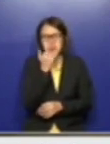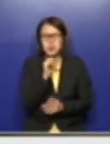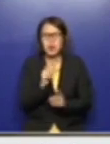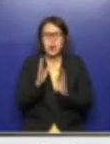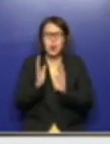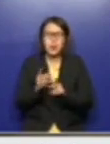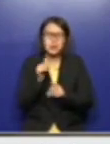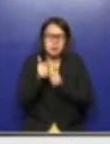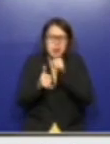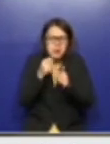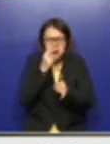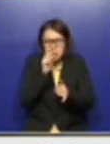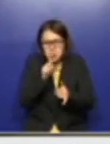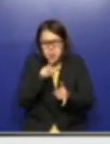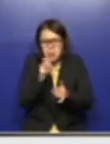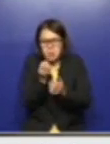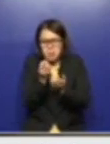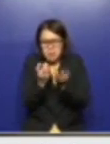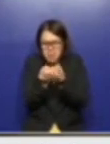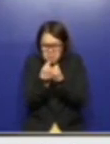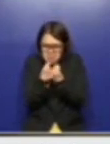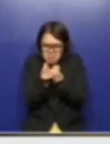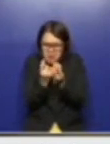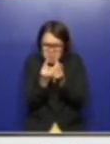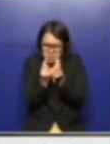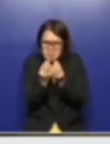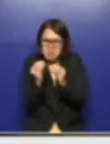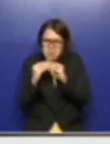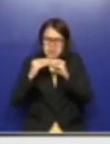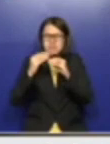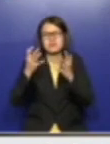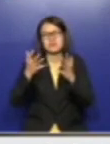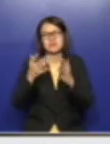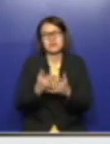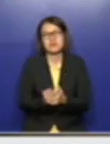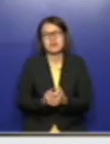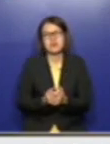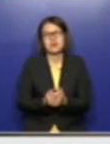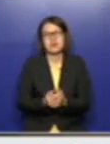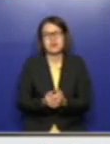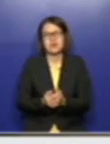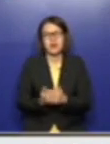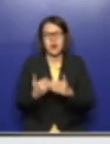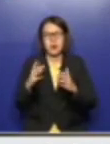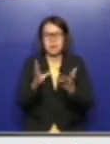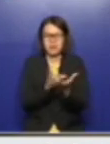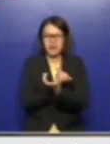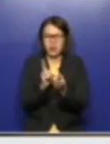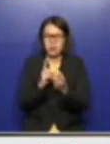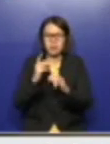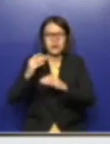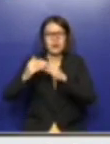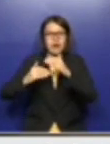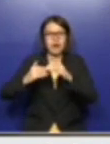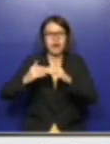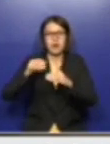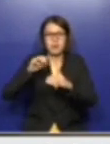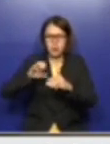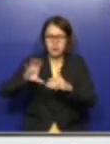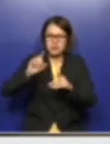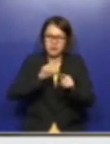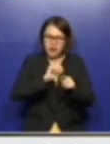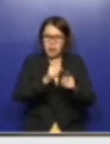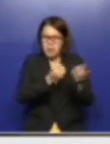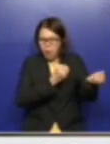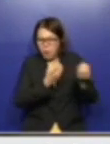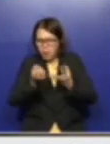ที่คนก็เข้ามาดูการพัฒนาสังคมแล้วถามว่าเอาอะไรไปวัดการพัฒนาสังคมอ๋อก็บริษัทดังกล่าวนี่ไงเขาบอกอย่าง